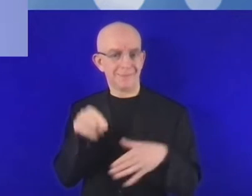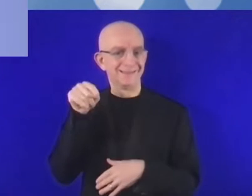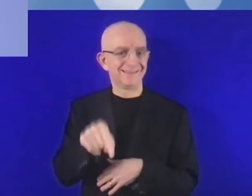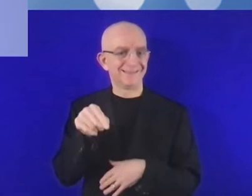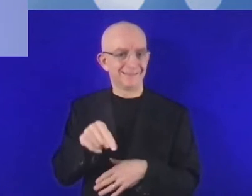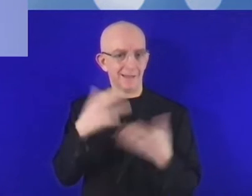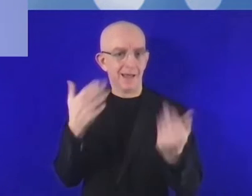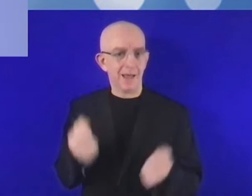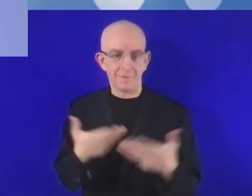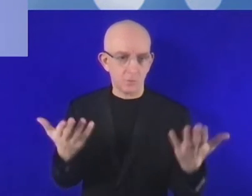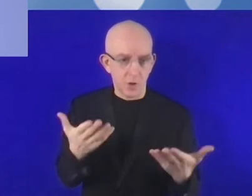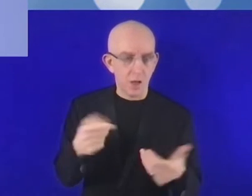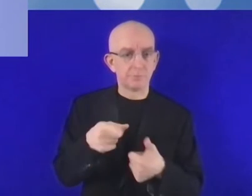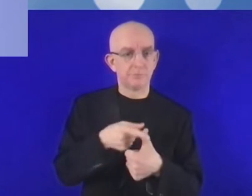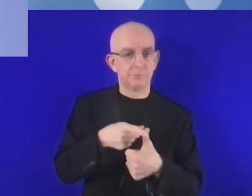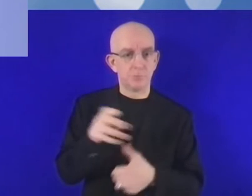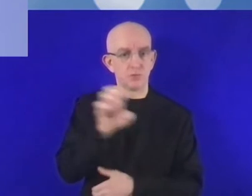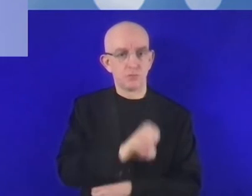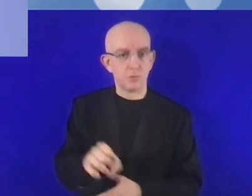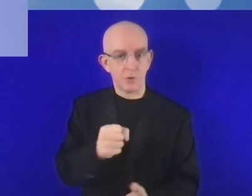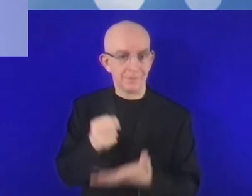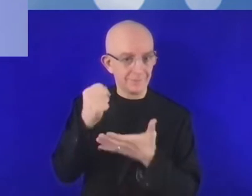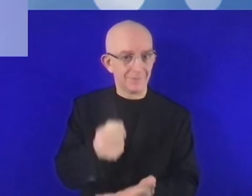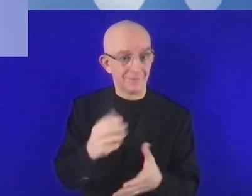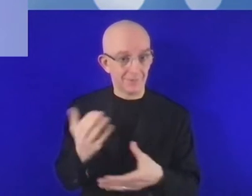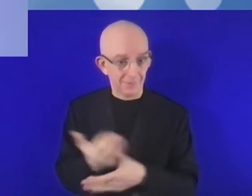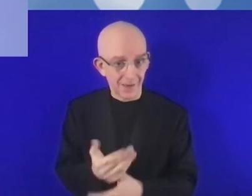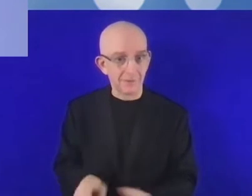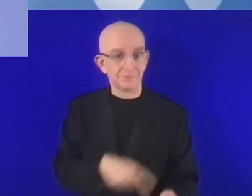является крупнейшим многосторонним